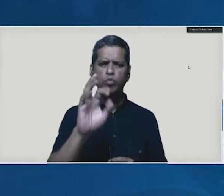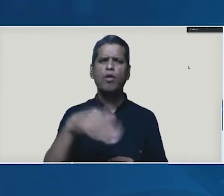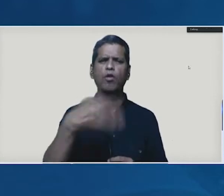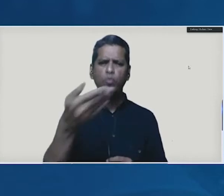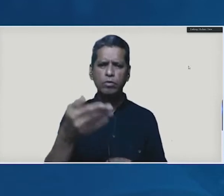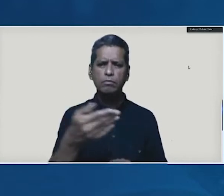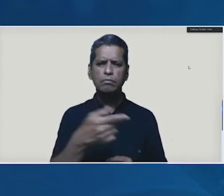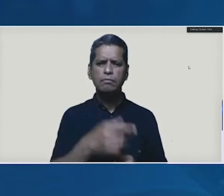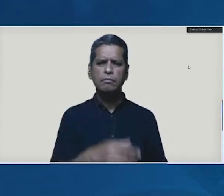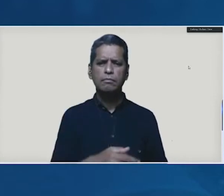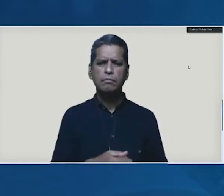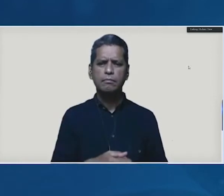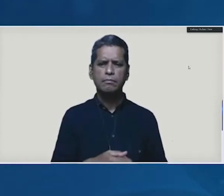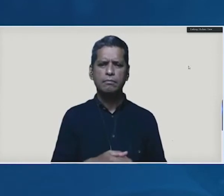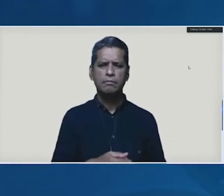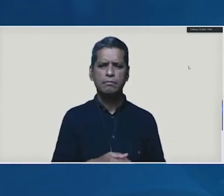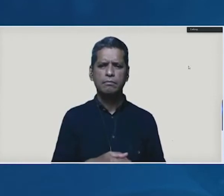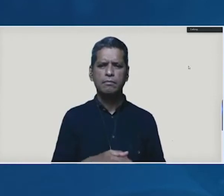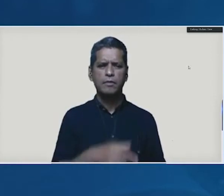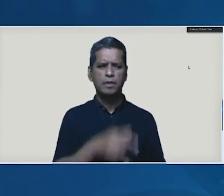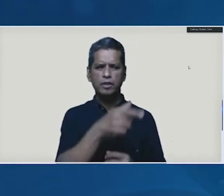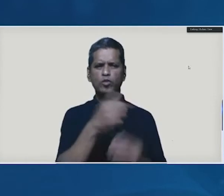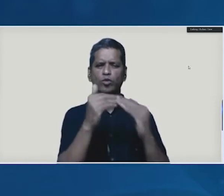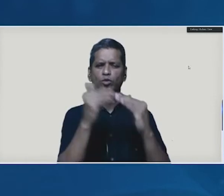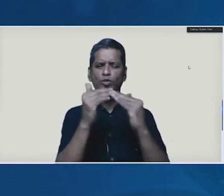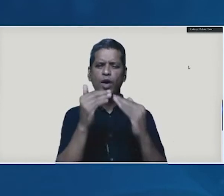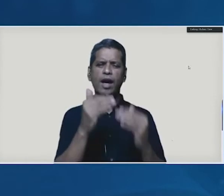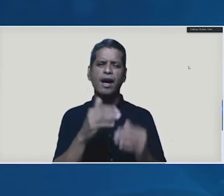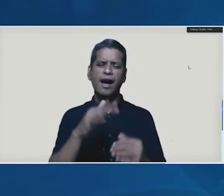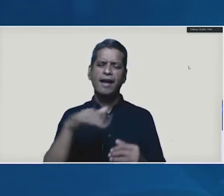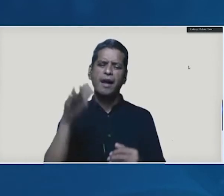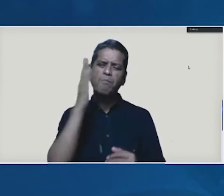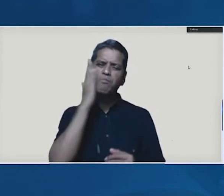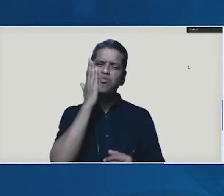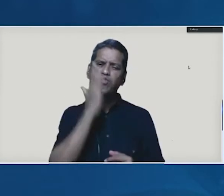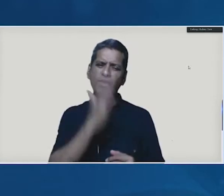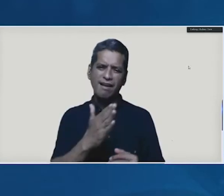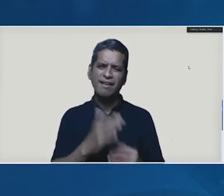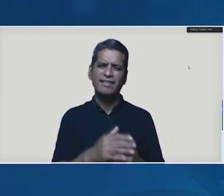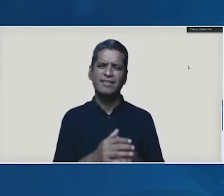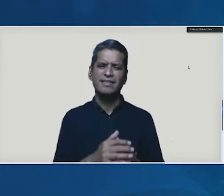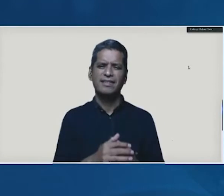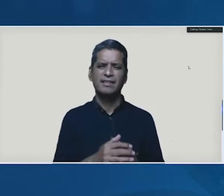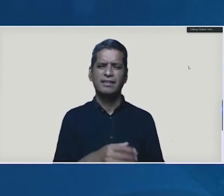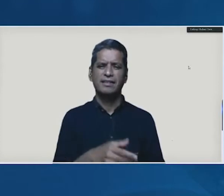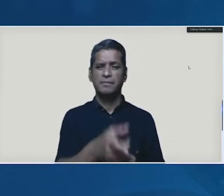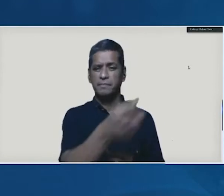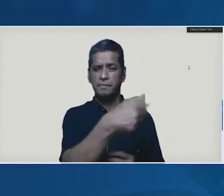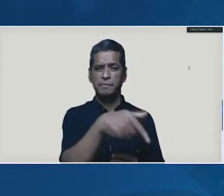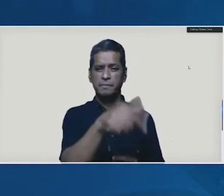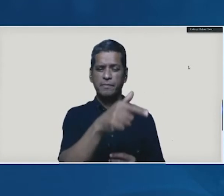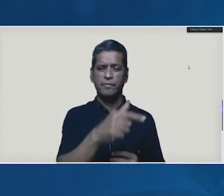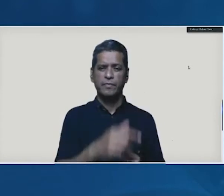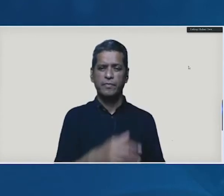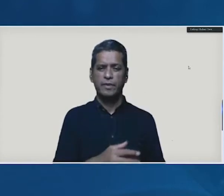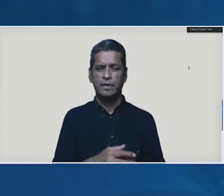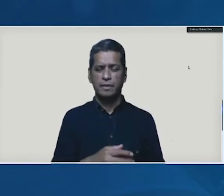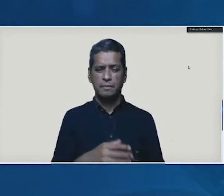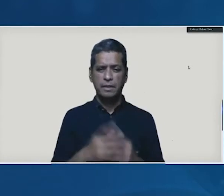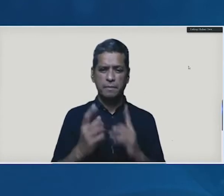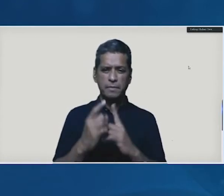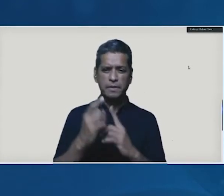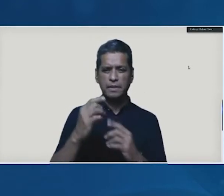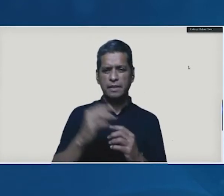Jangan Anggap enteng sama anak muda Sudahlah jangan anggap enteng mereka kalau mereka udah kepada Tuhan